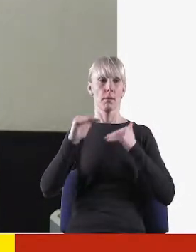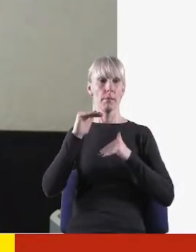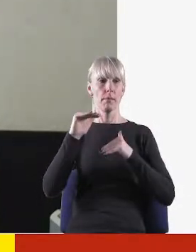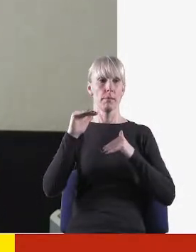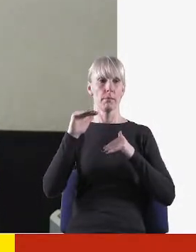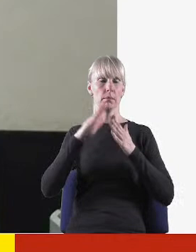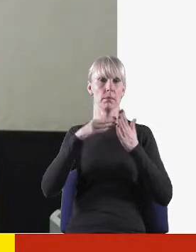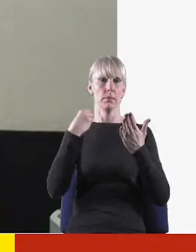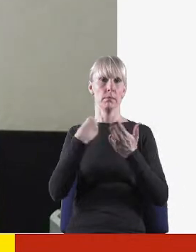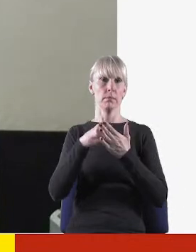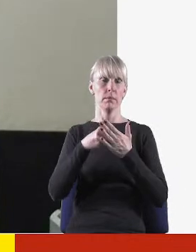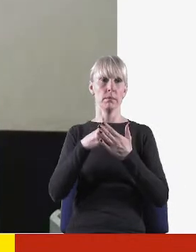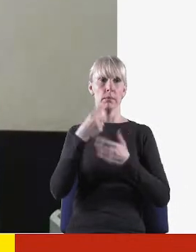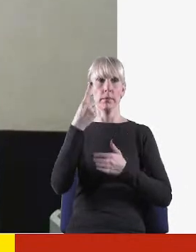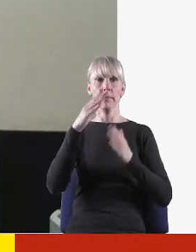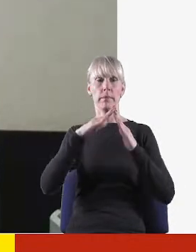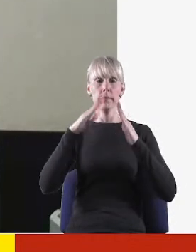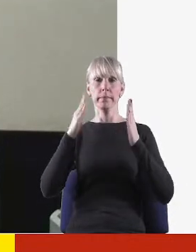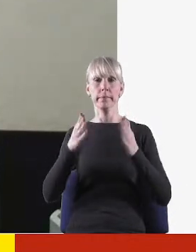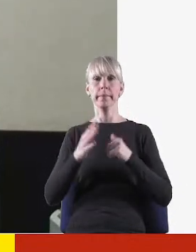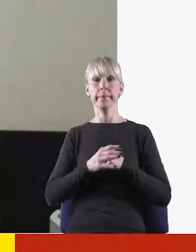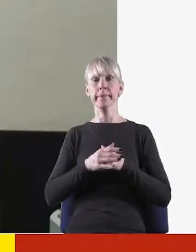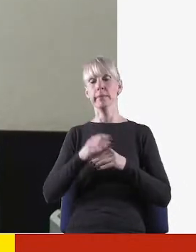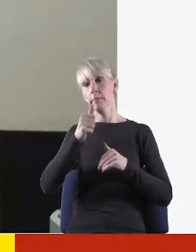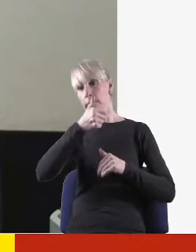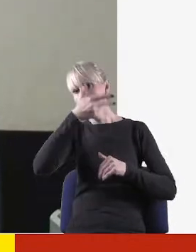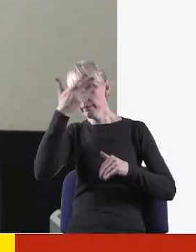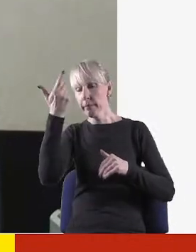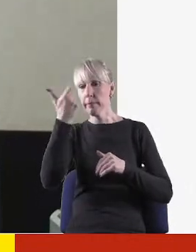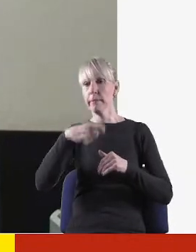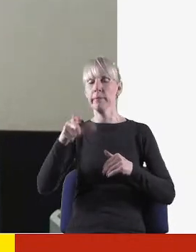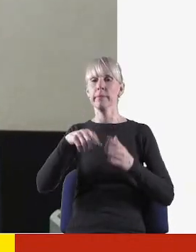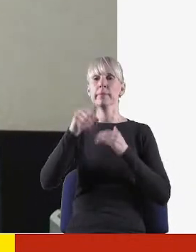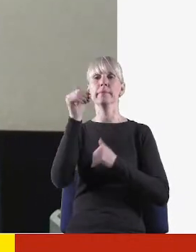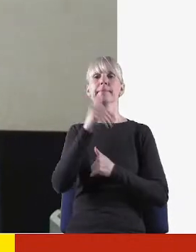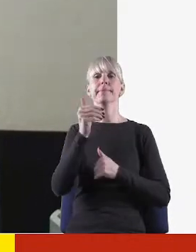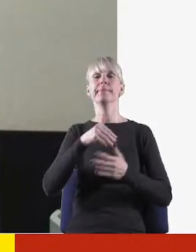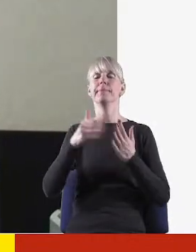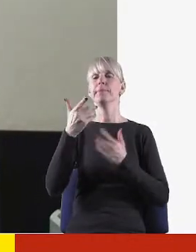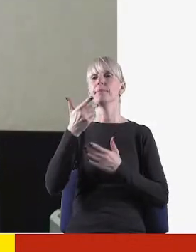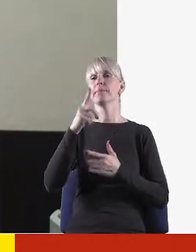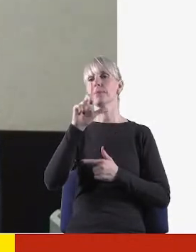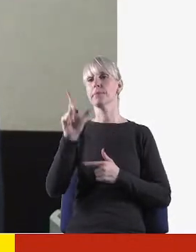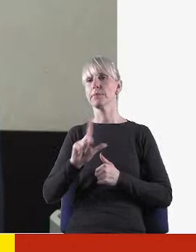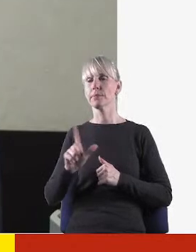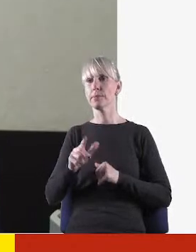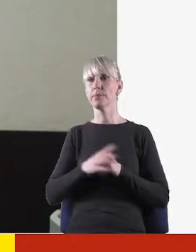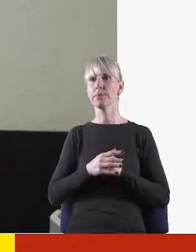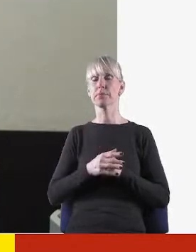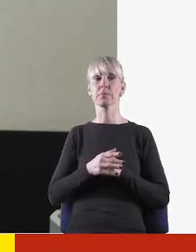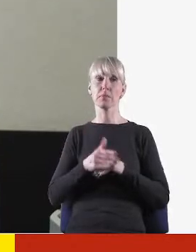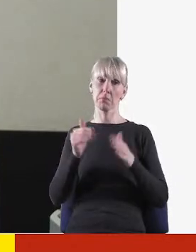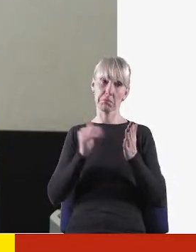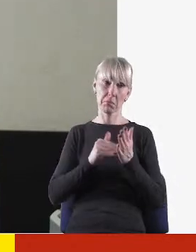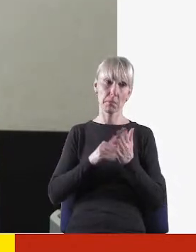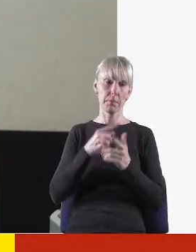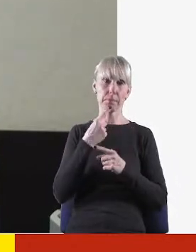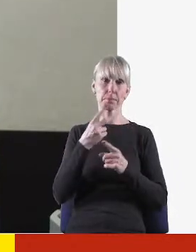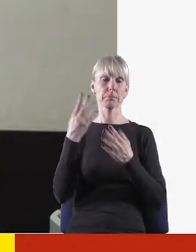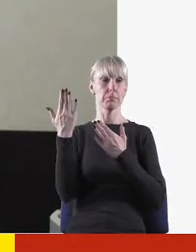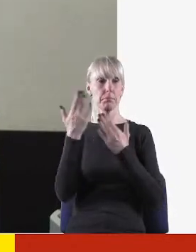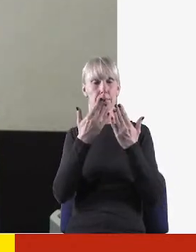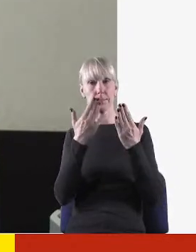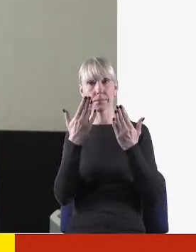kwot za jedną nieruchomość będzie kilkaset tysięcy złotych Zarząd Nieruchomości uzyskiwał, to należy na pewno to poczytać po